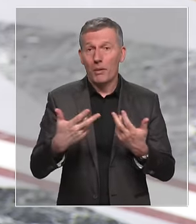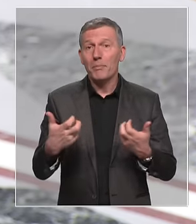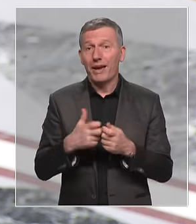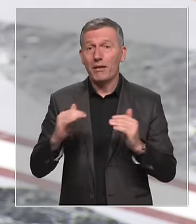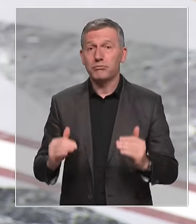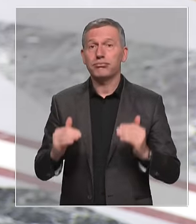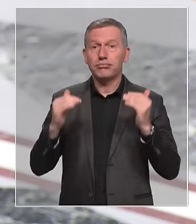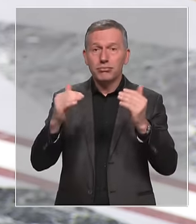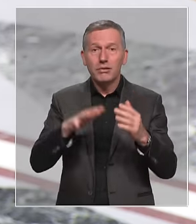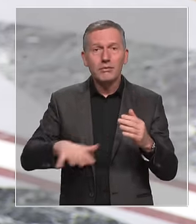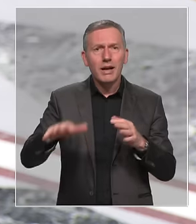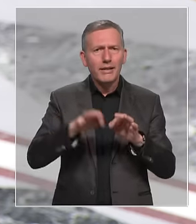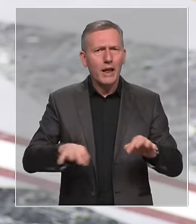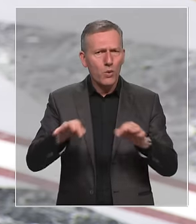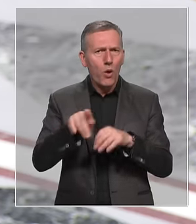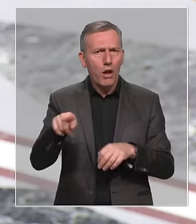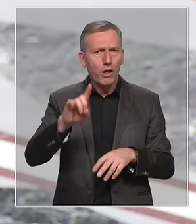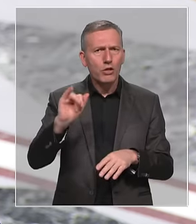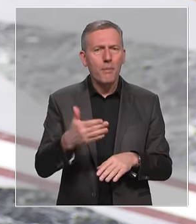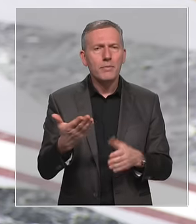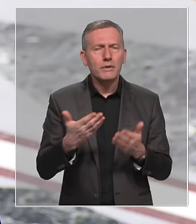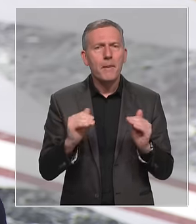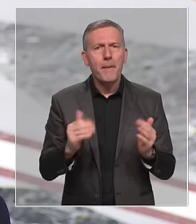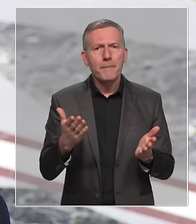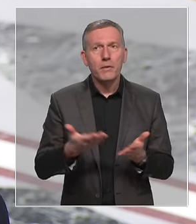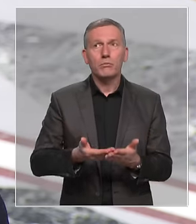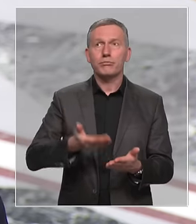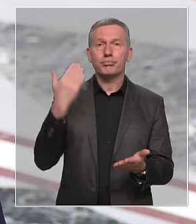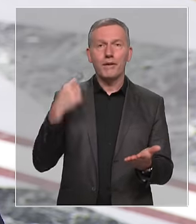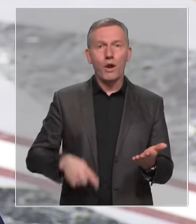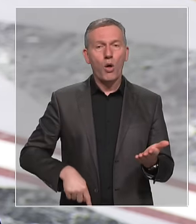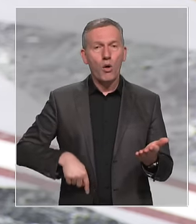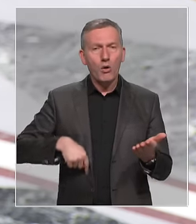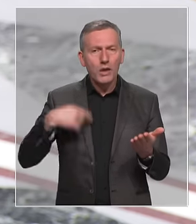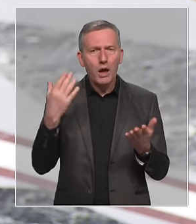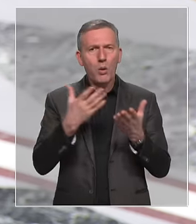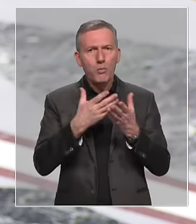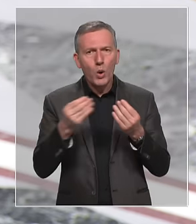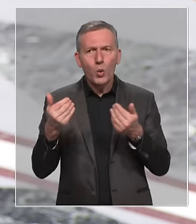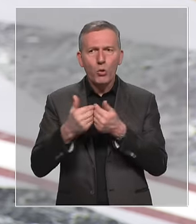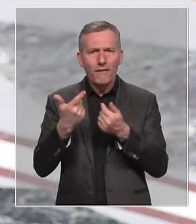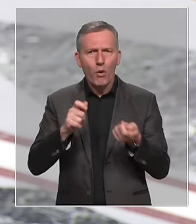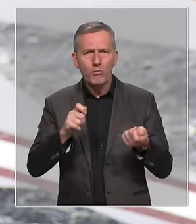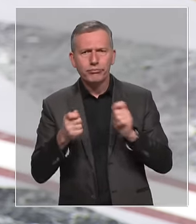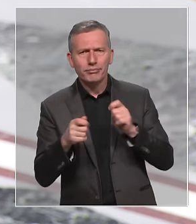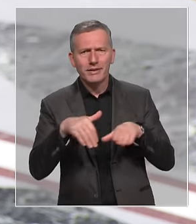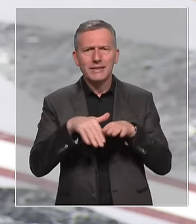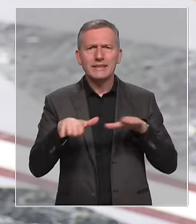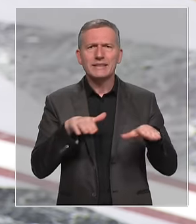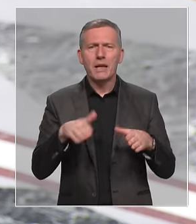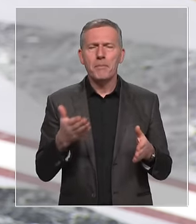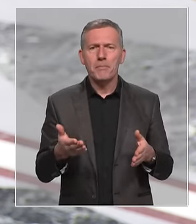prix dans les territoires ultramarins. Et donc ça fait quand même assez longtemps qu'il y a beaucoup de demandes pour revoir ce dispositif de l'octroi de